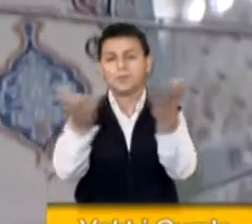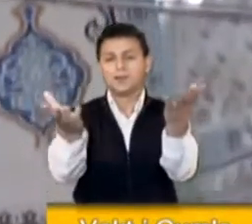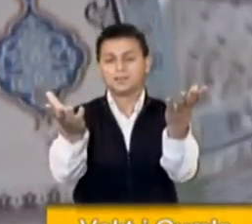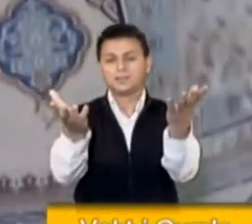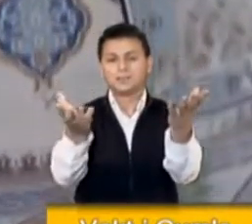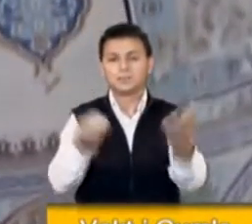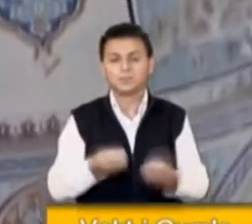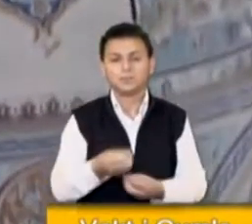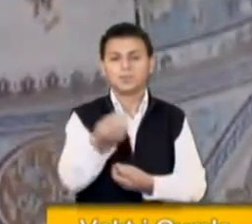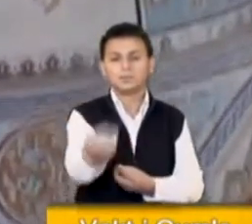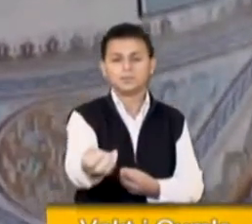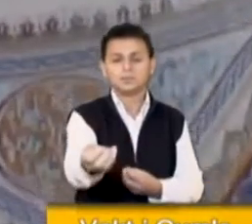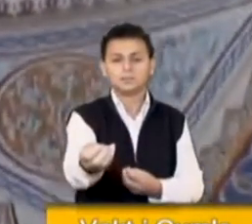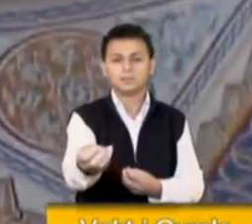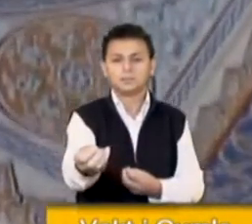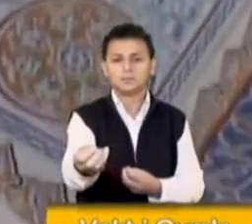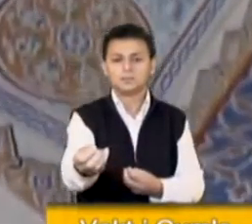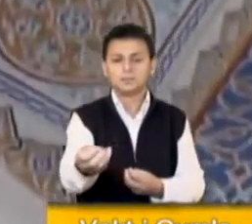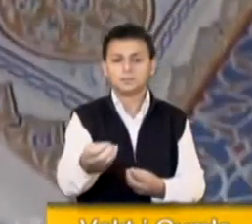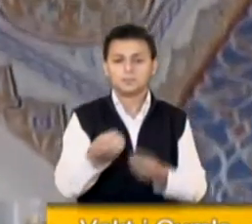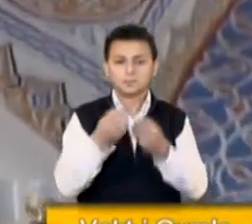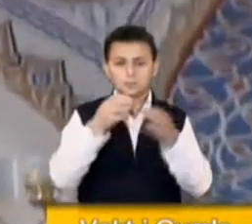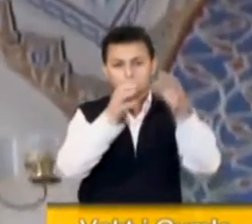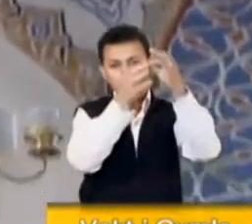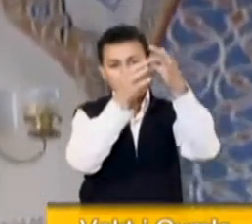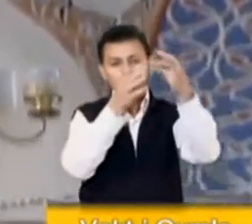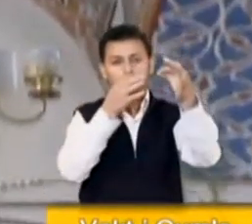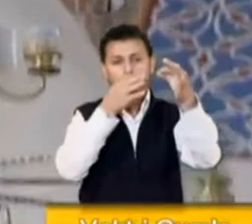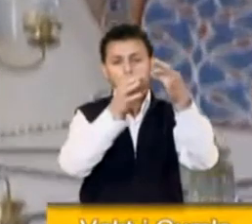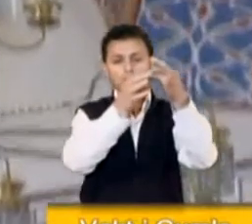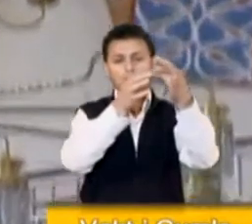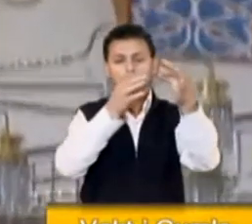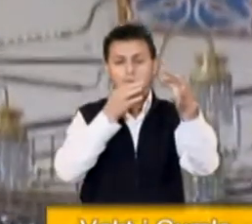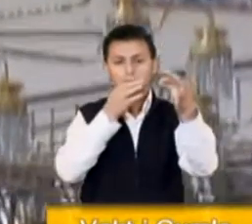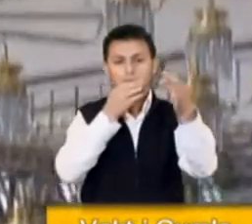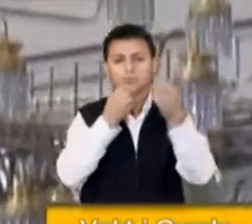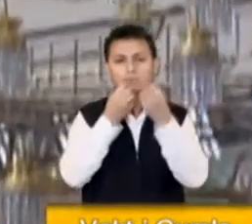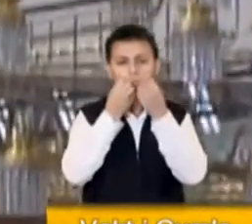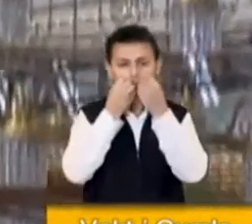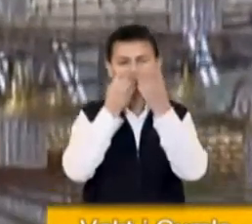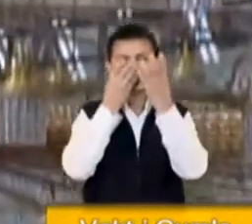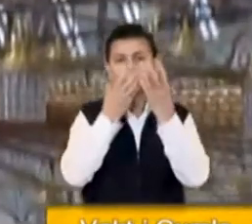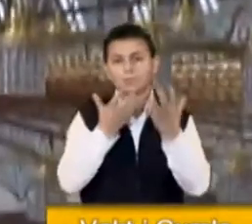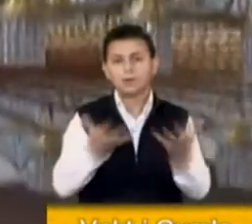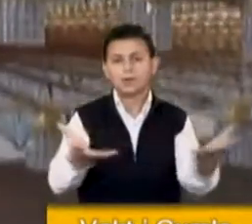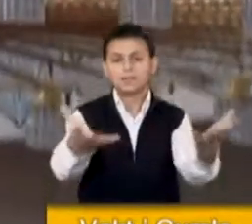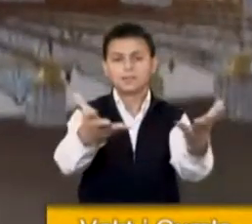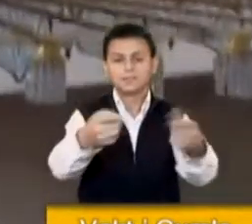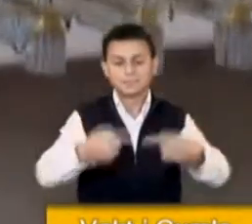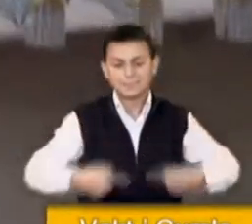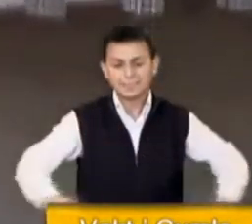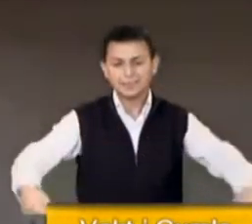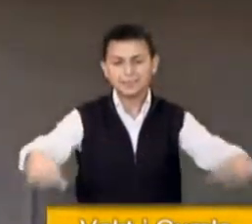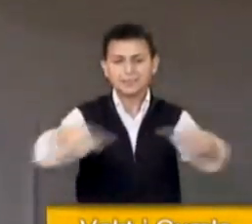hafefnâhumâ binahdin. Ve bağların çevresini hurma ağaçları ile de